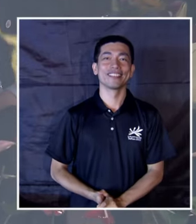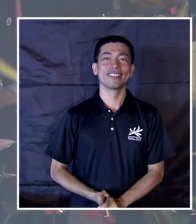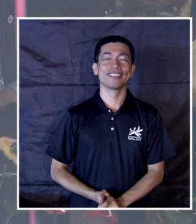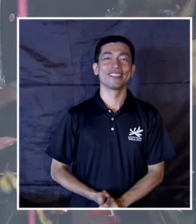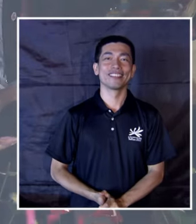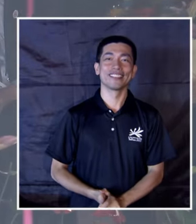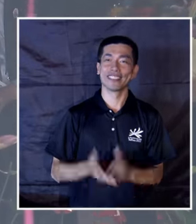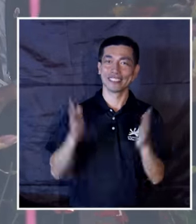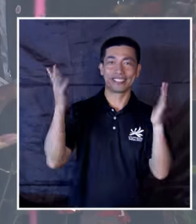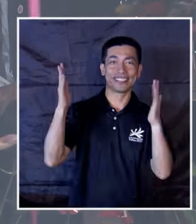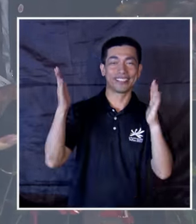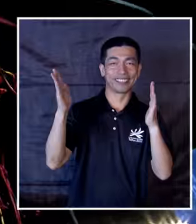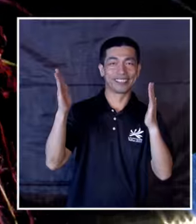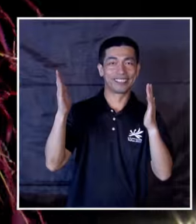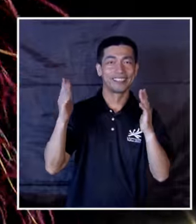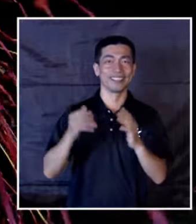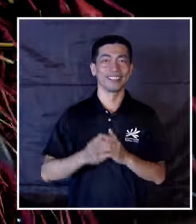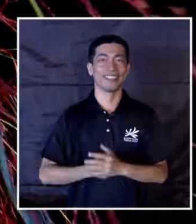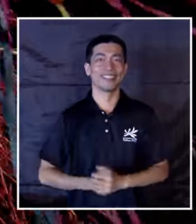奏乐，